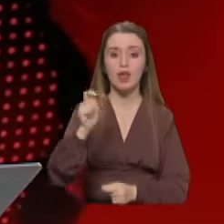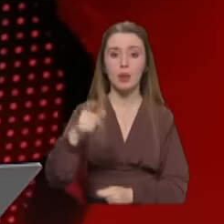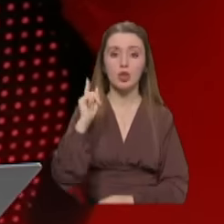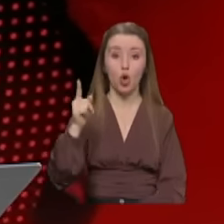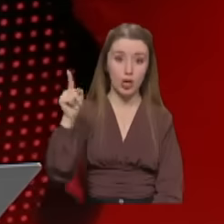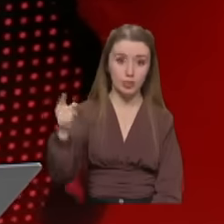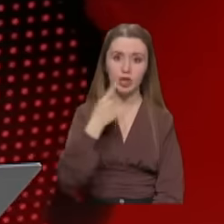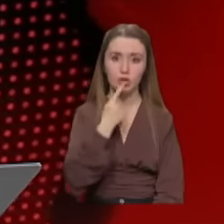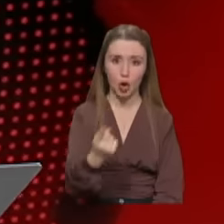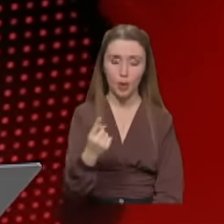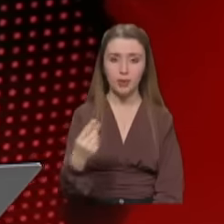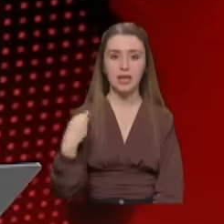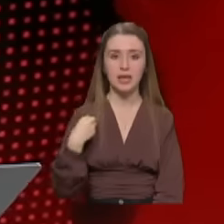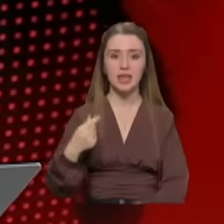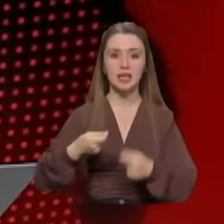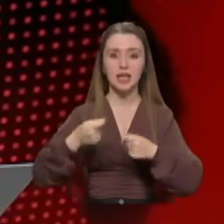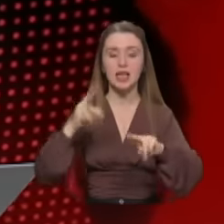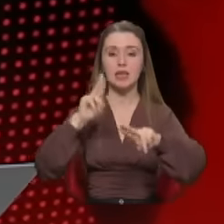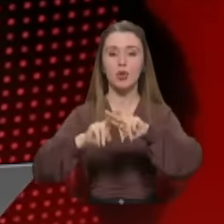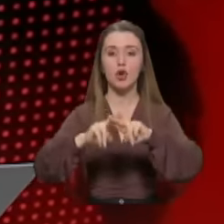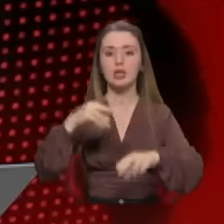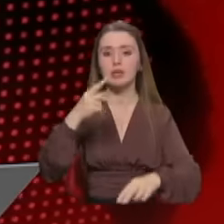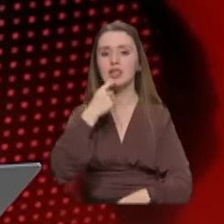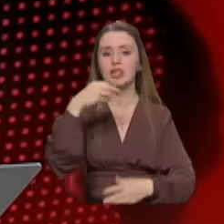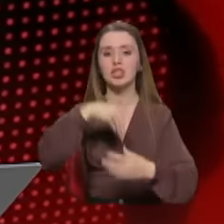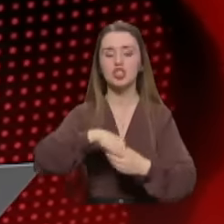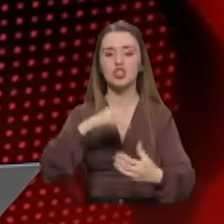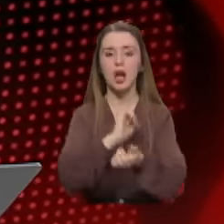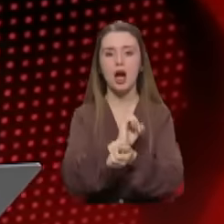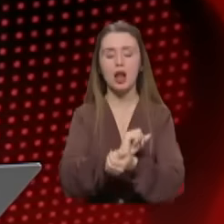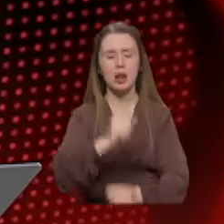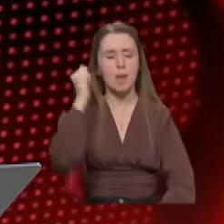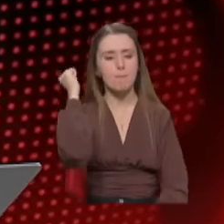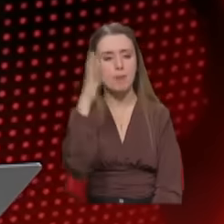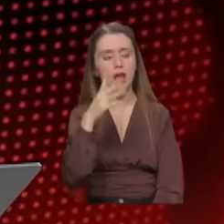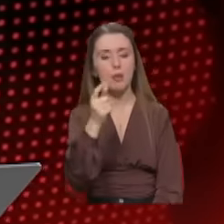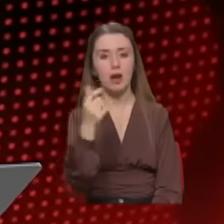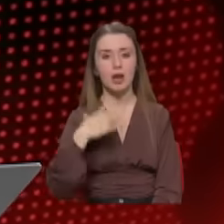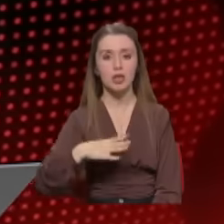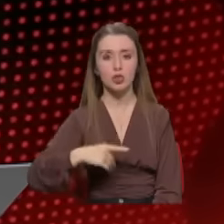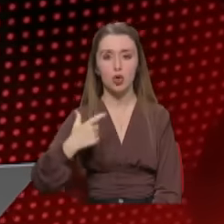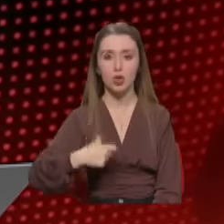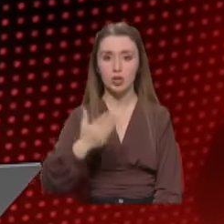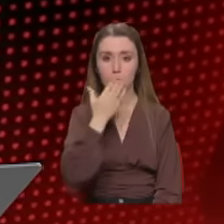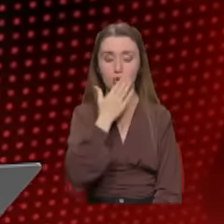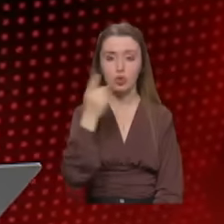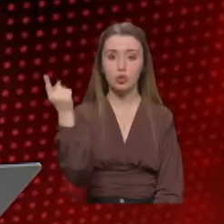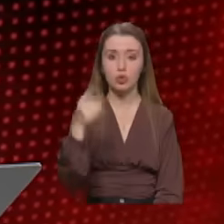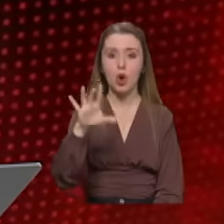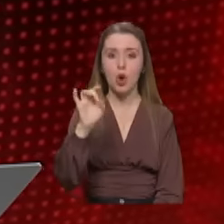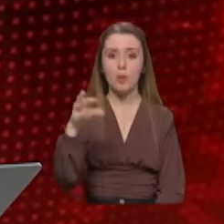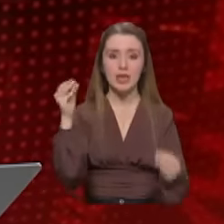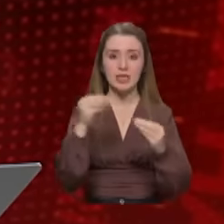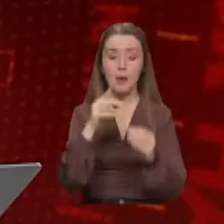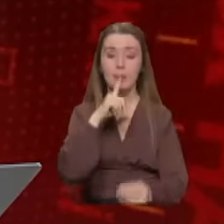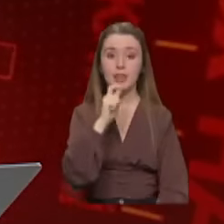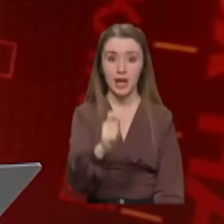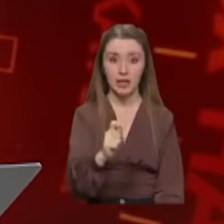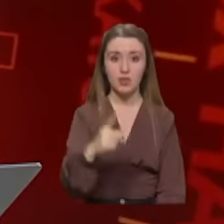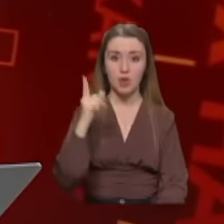öğretmene ait. Yeni eğitim öğretim yılı için velilerden fahiş fiyat talep eden bir özel okulun %15 zam teklif